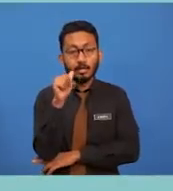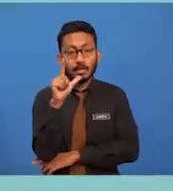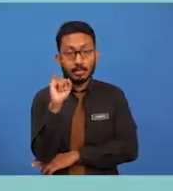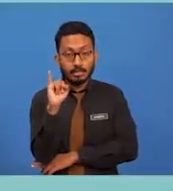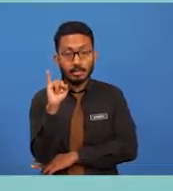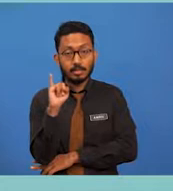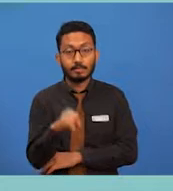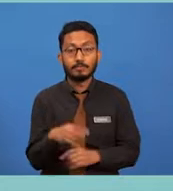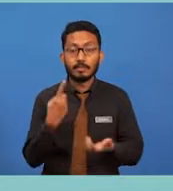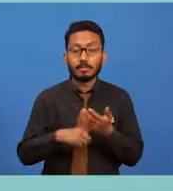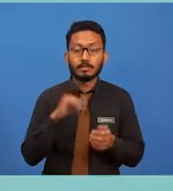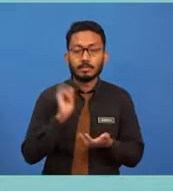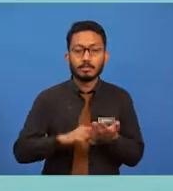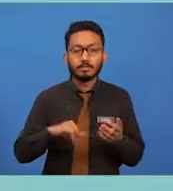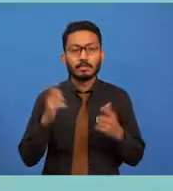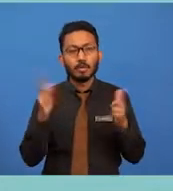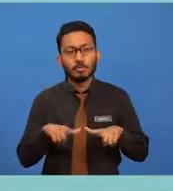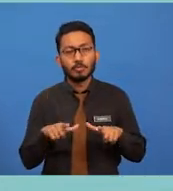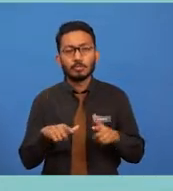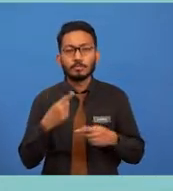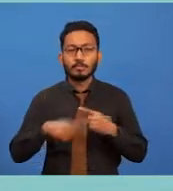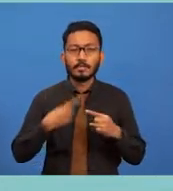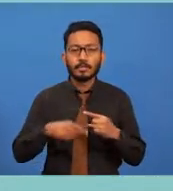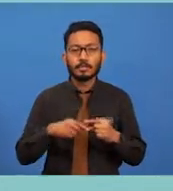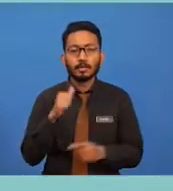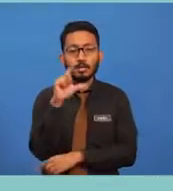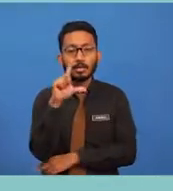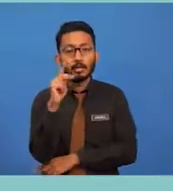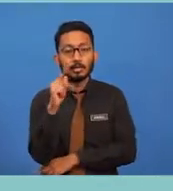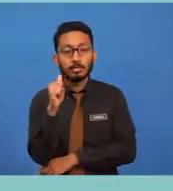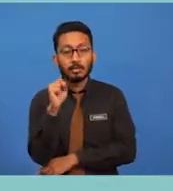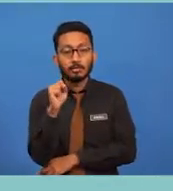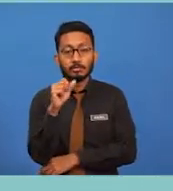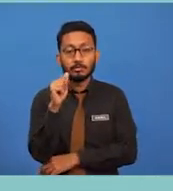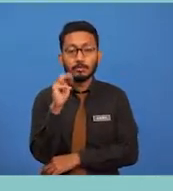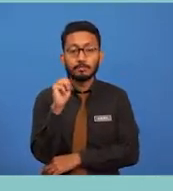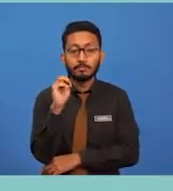apakah yang berlaku apabila gas amonia larut dalam air.